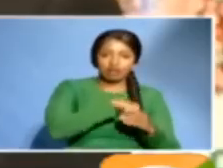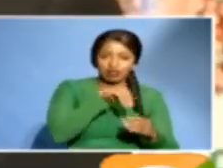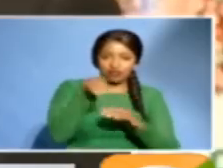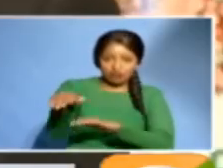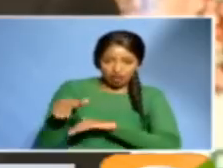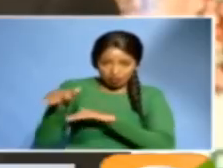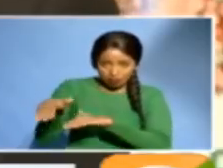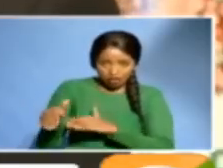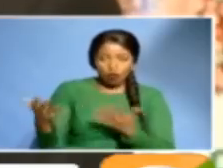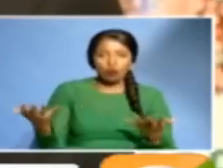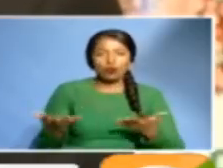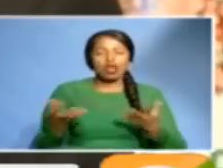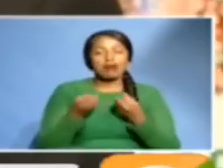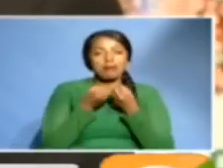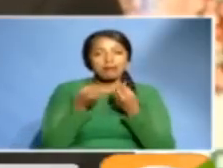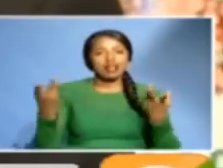people